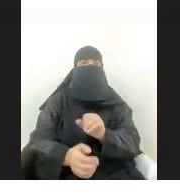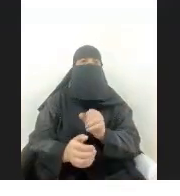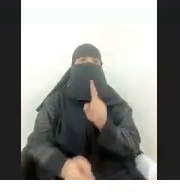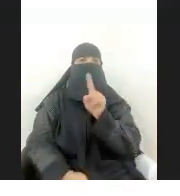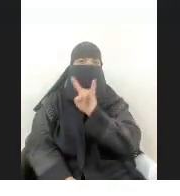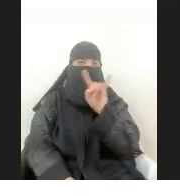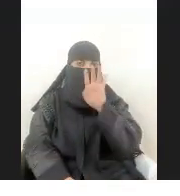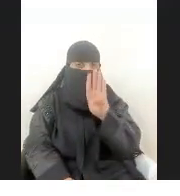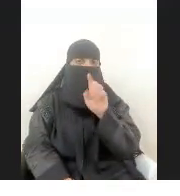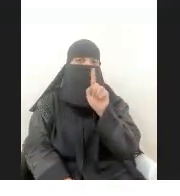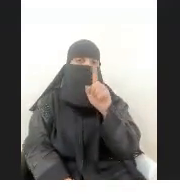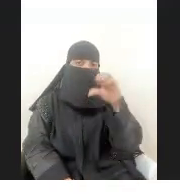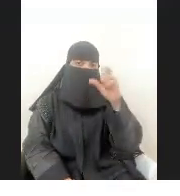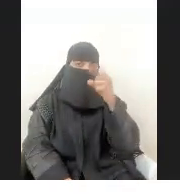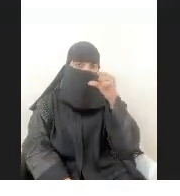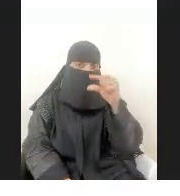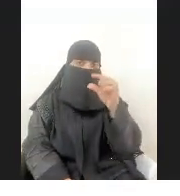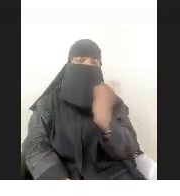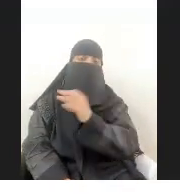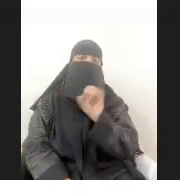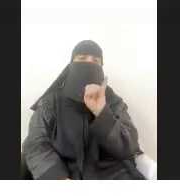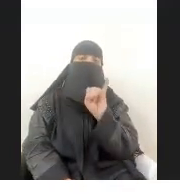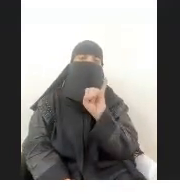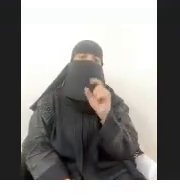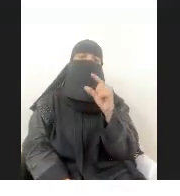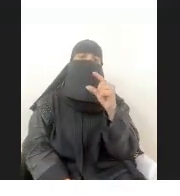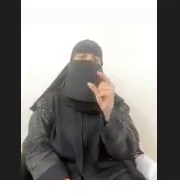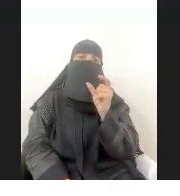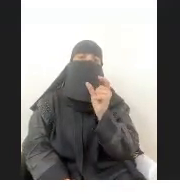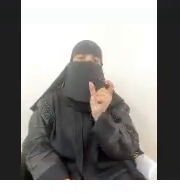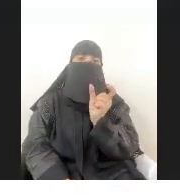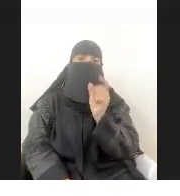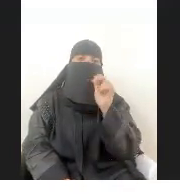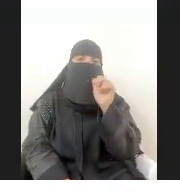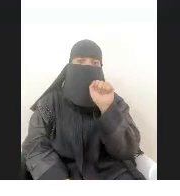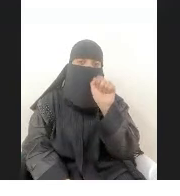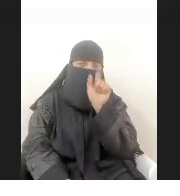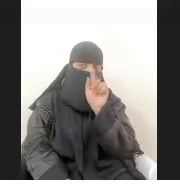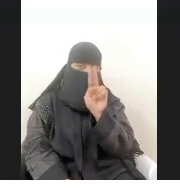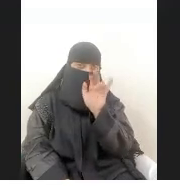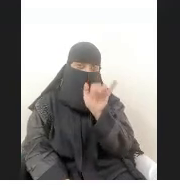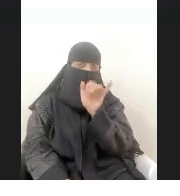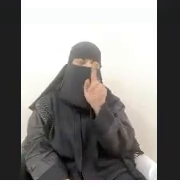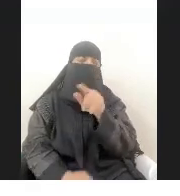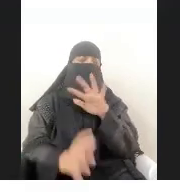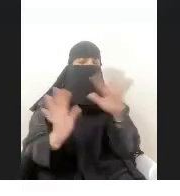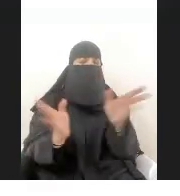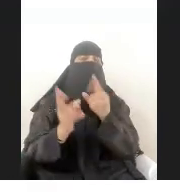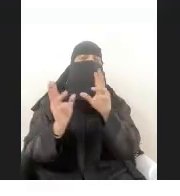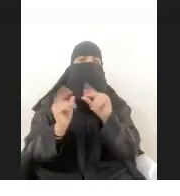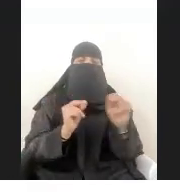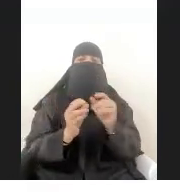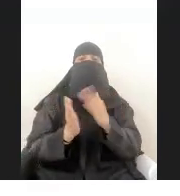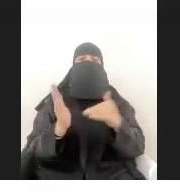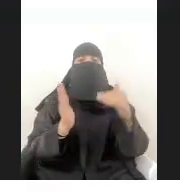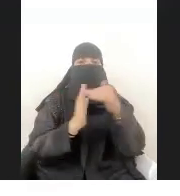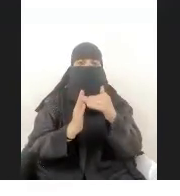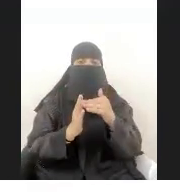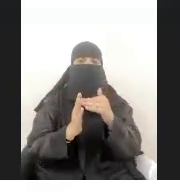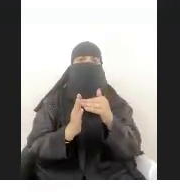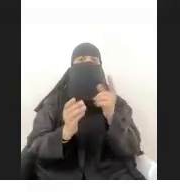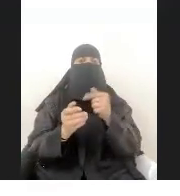يعني تعتمد على مهارة عضو التدريس والمعلم في تصميم المحتوى المصغر. طبعا في النهاية نوصي بأنه للأمانة